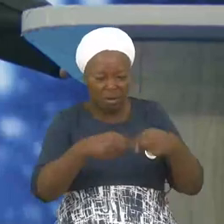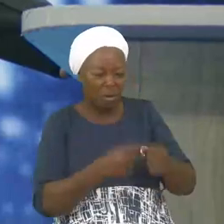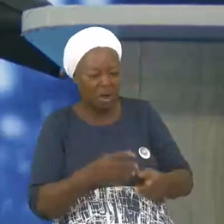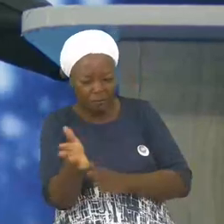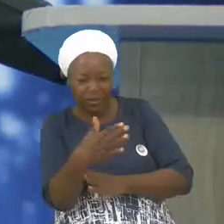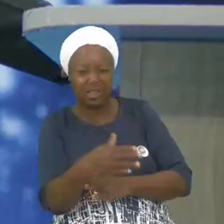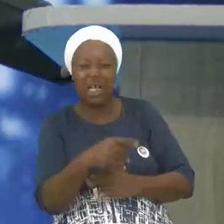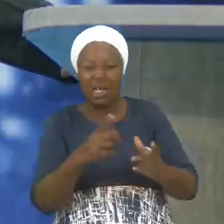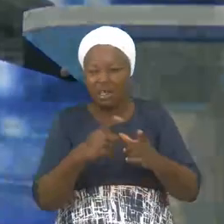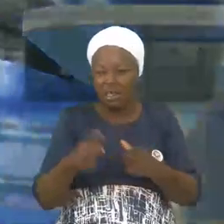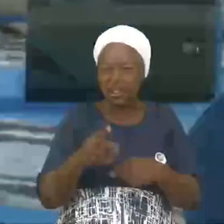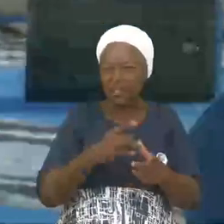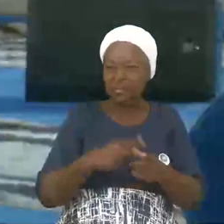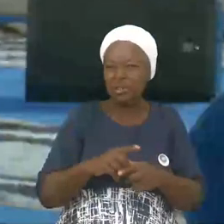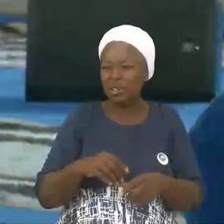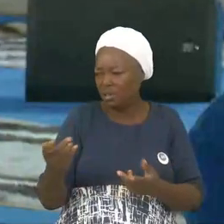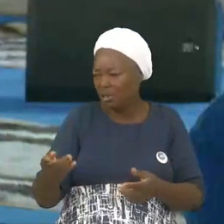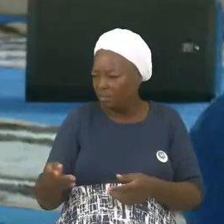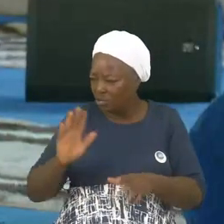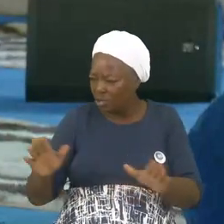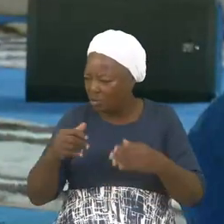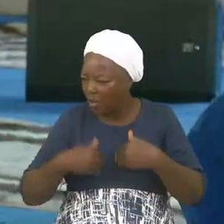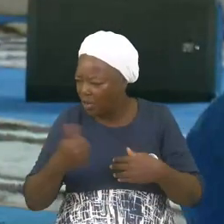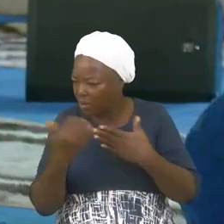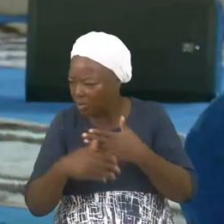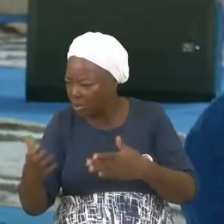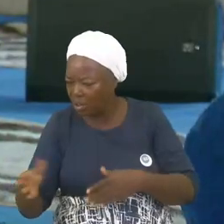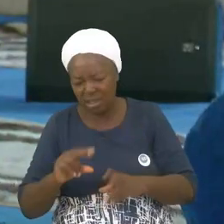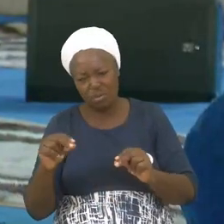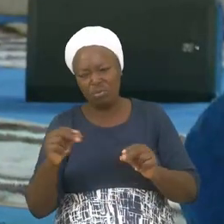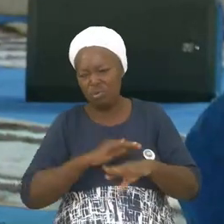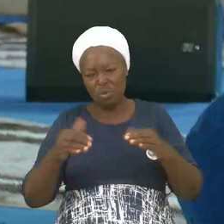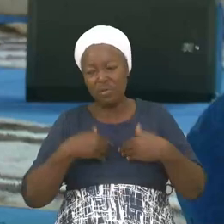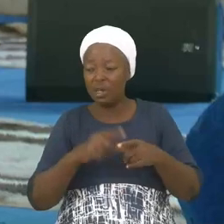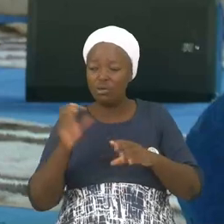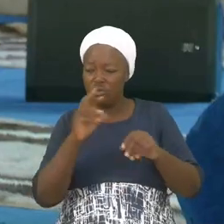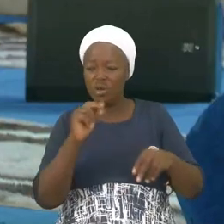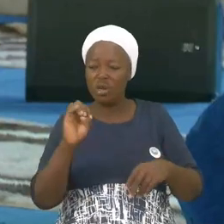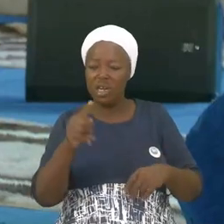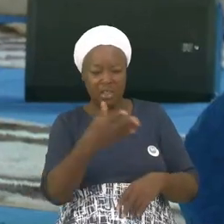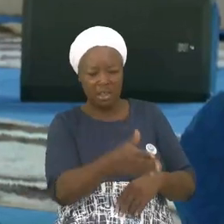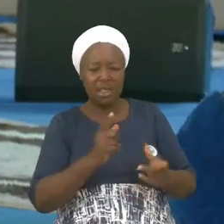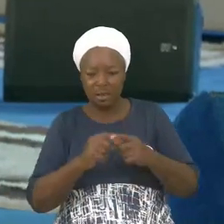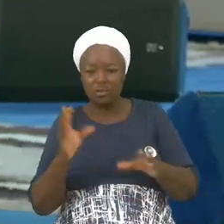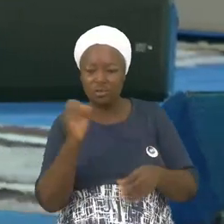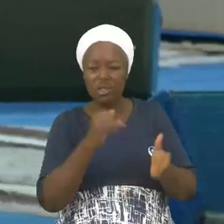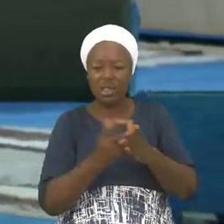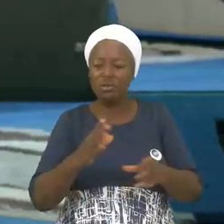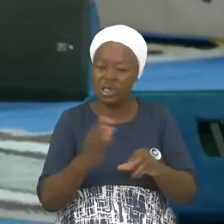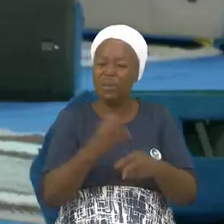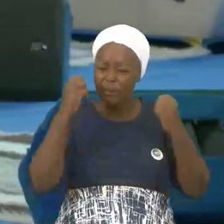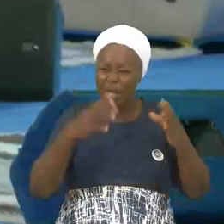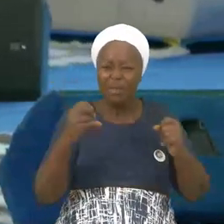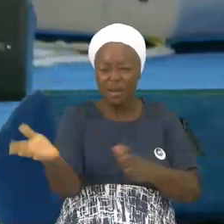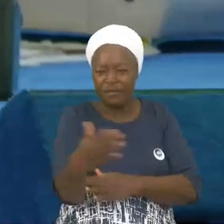bord de la mer maintenant, enfant, est-ce que vous avez quelque chose à manger? Ils ont dit non, ils disent jetez vos filets là-bas, et vous jetez vos